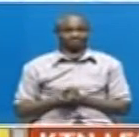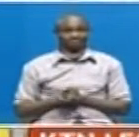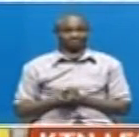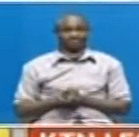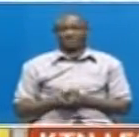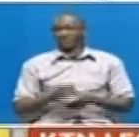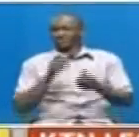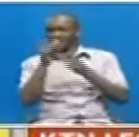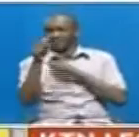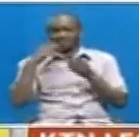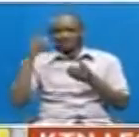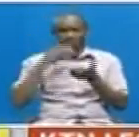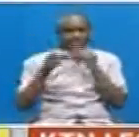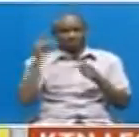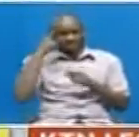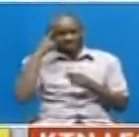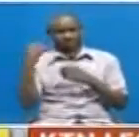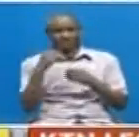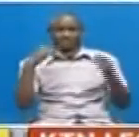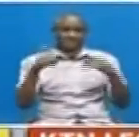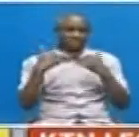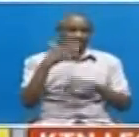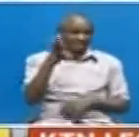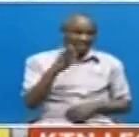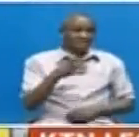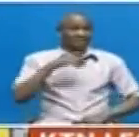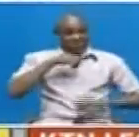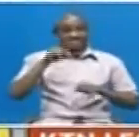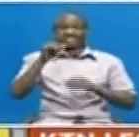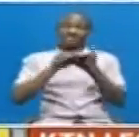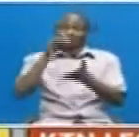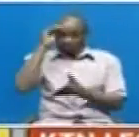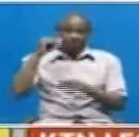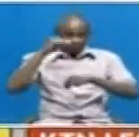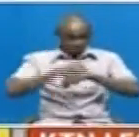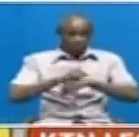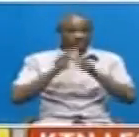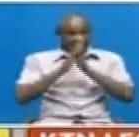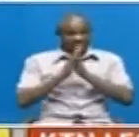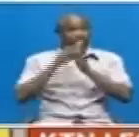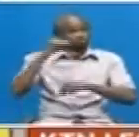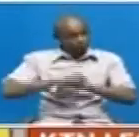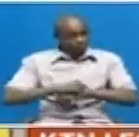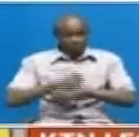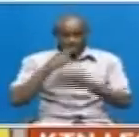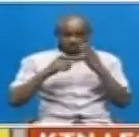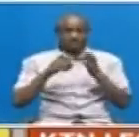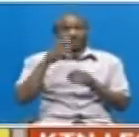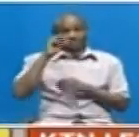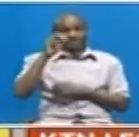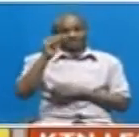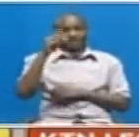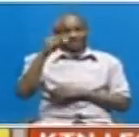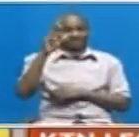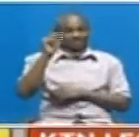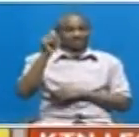Kwa mbali utadhani ni kundi la watoto wanaocheza, lakini hawa ni wanafunzi wa shule ya kidini ambayo hufahamika kama madrasa,